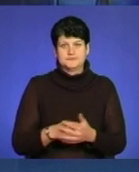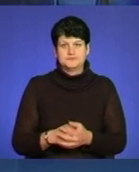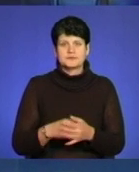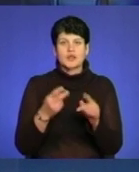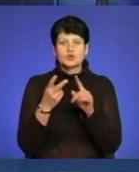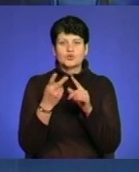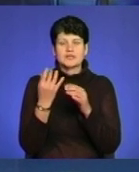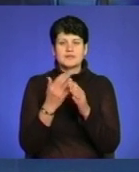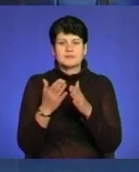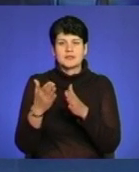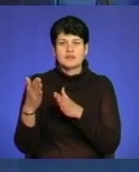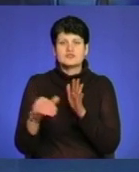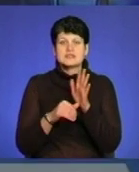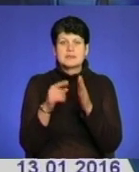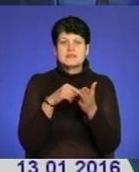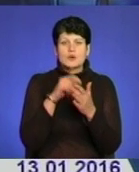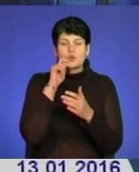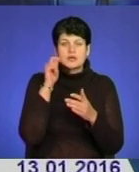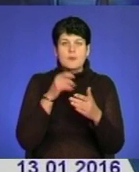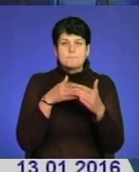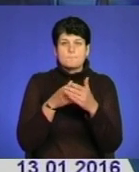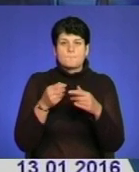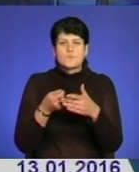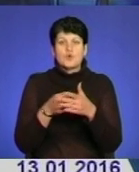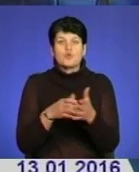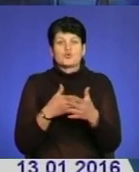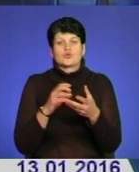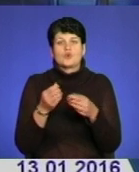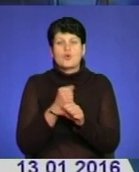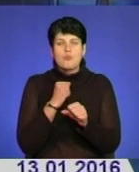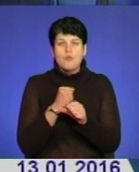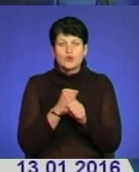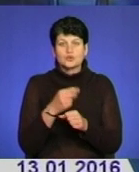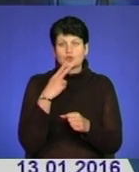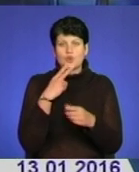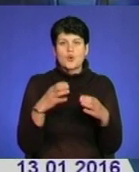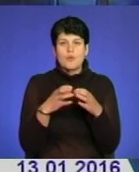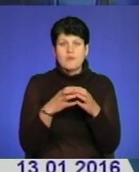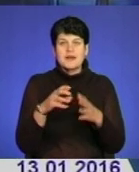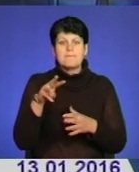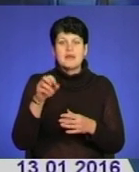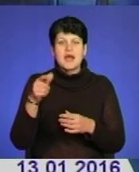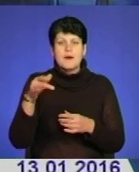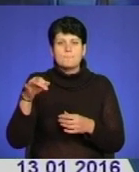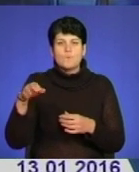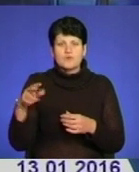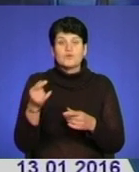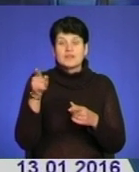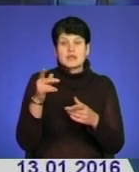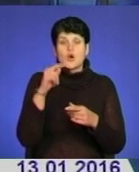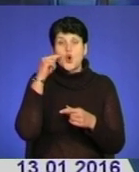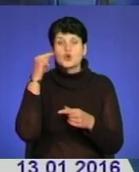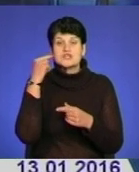Другий день поспіль у 6 містах України блокують роботу складів тютюнової компанії «Мегаполіс Україна», адже вона належить російській групі компаній